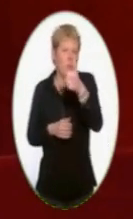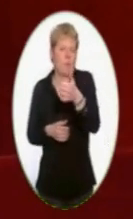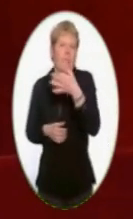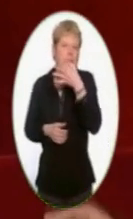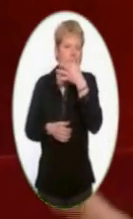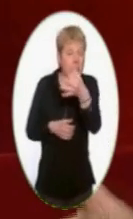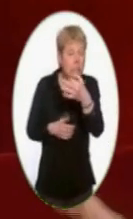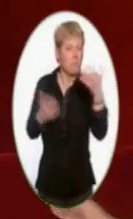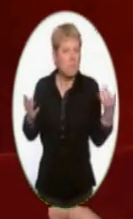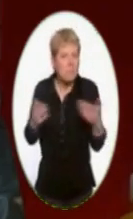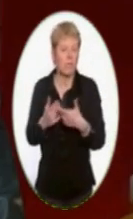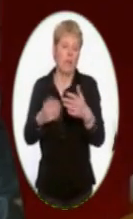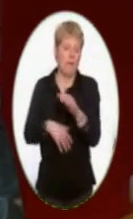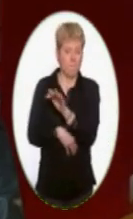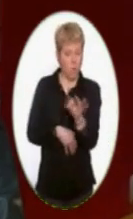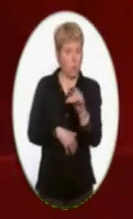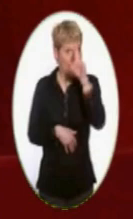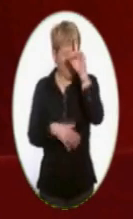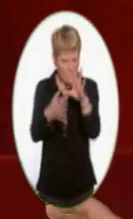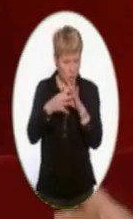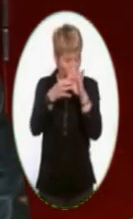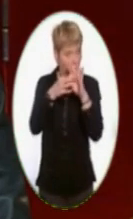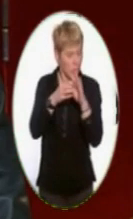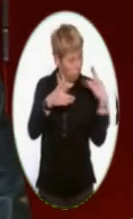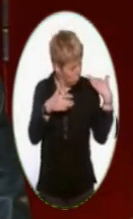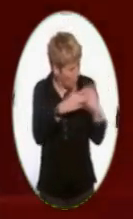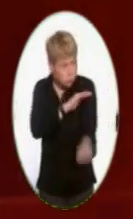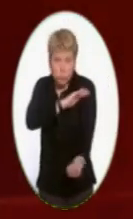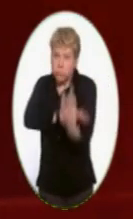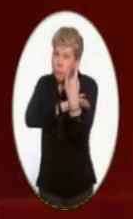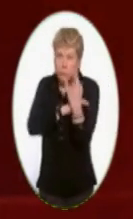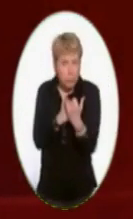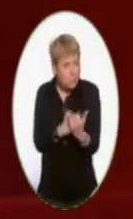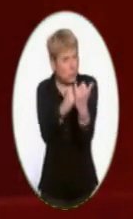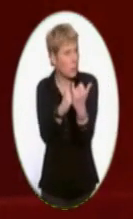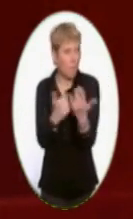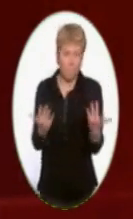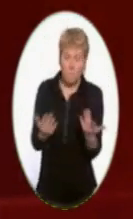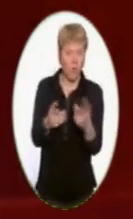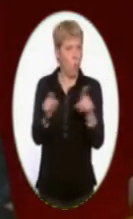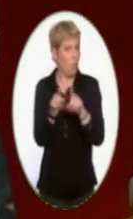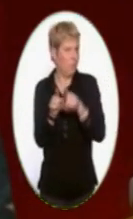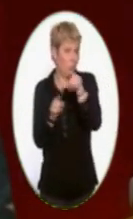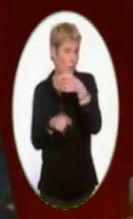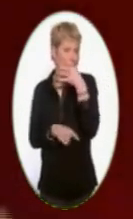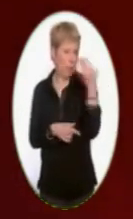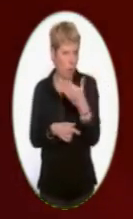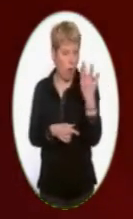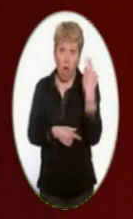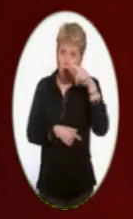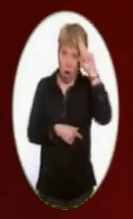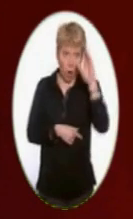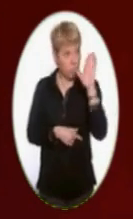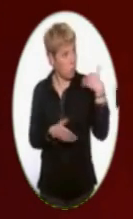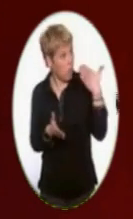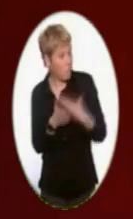Van Est. Vous avez une voix singulière dans la majorité, pouvez-vous m'expliquer? C'est très simple, moi j'ai... Vous critiquez le président de la République? Mais encore une